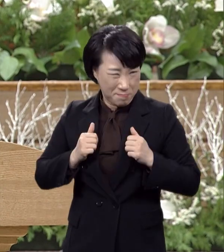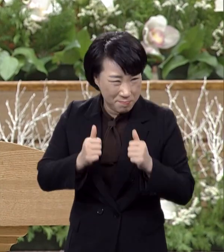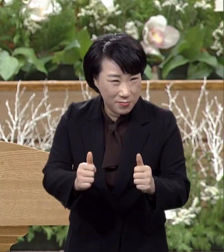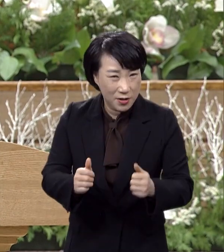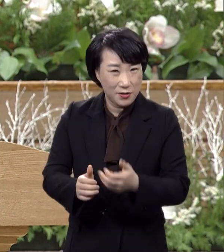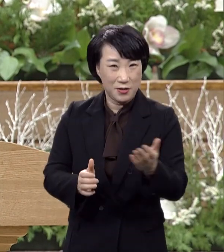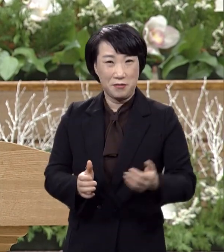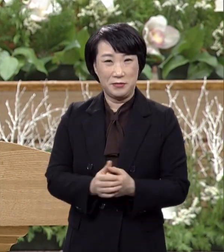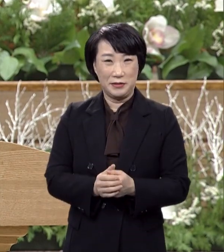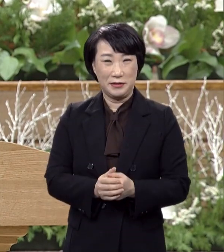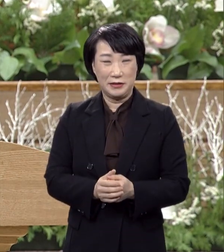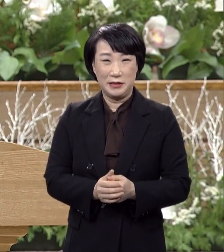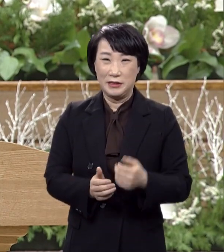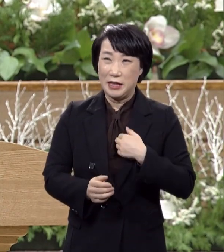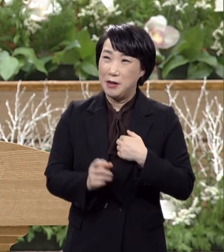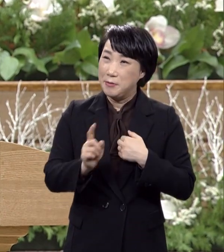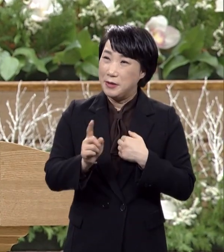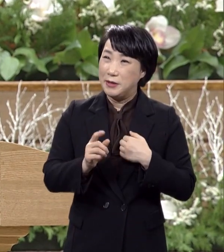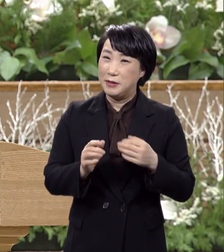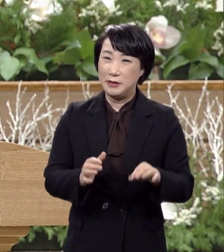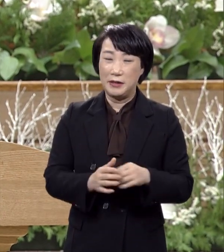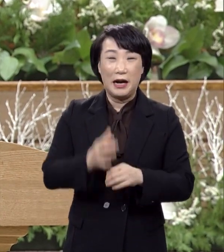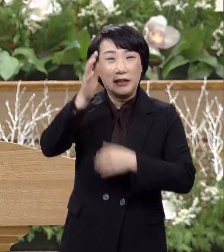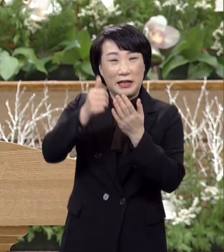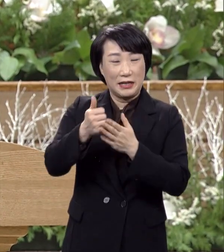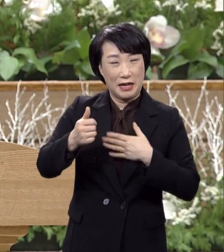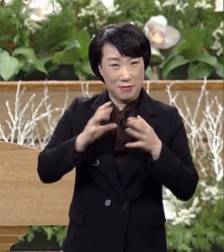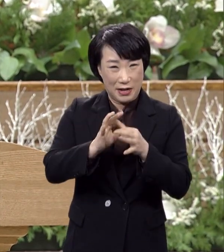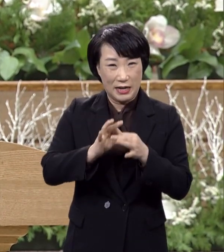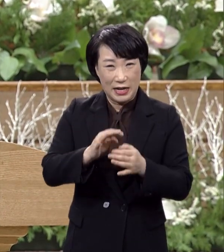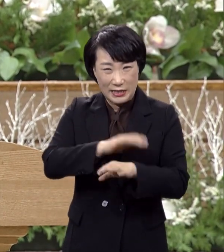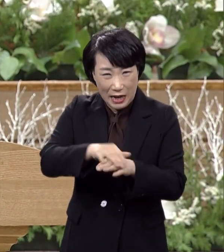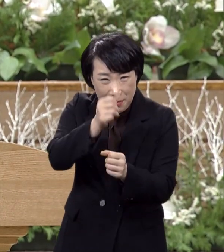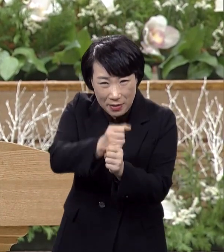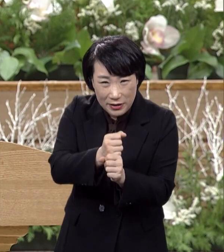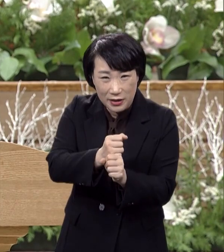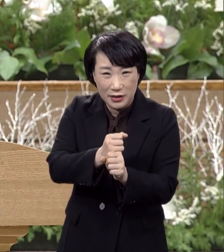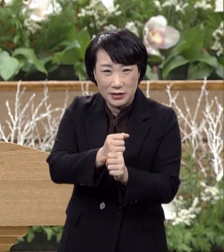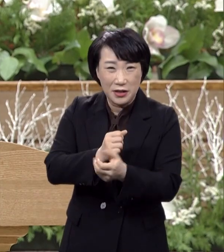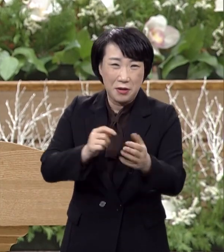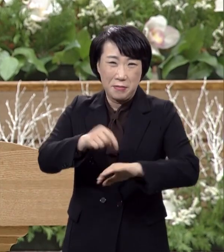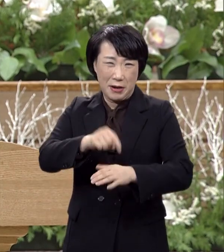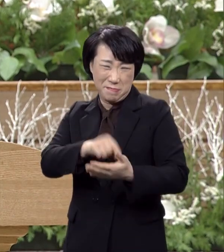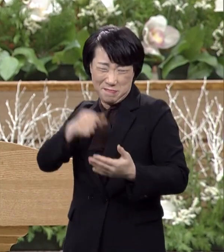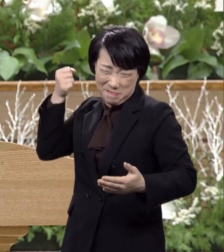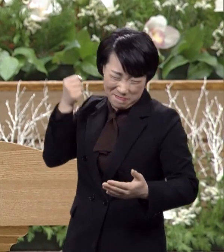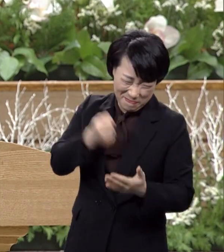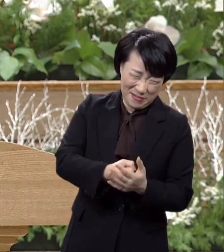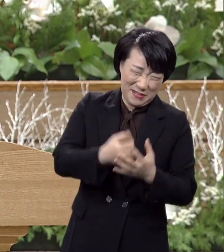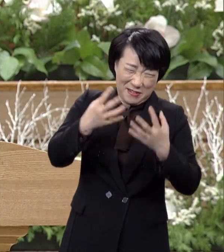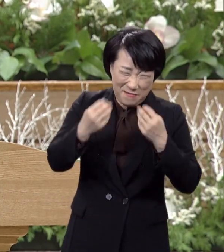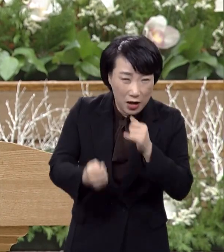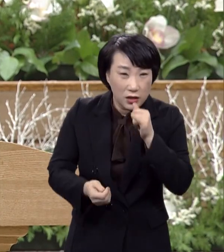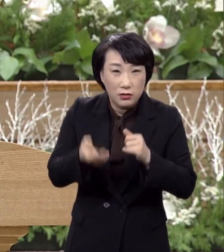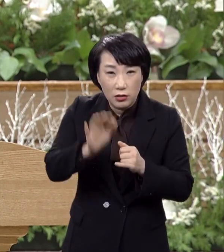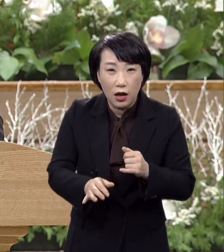드릴 것이다, 내가 정말로 하나님과 관계를 잘해보겠다, 다짐을 수없이